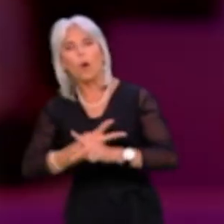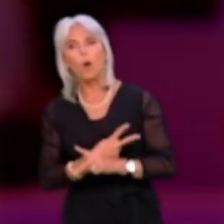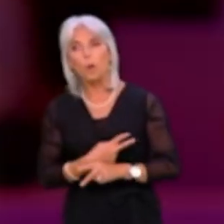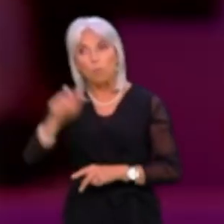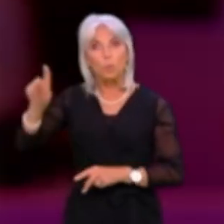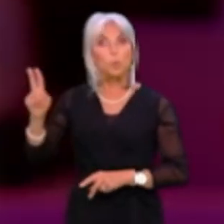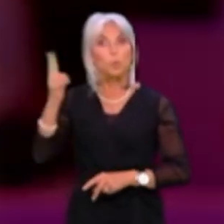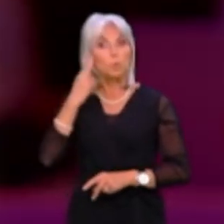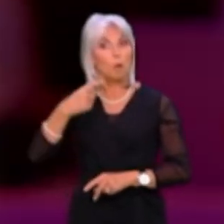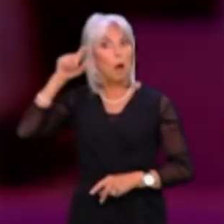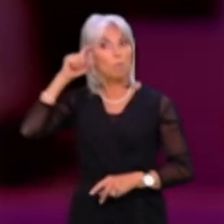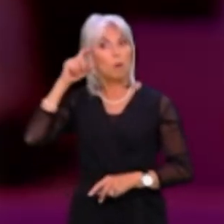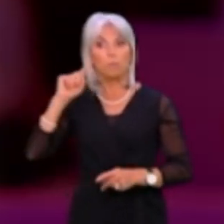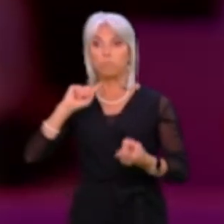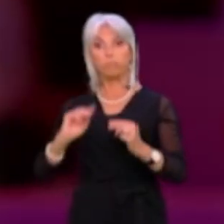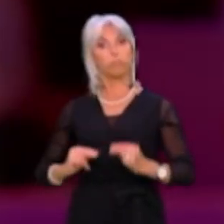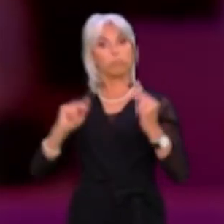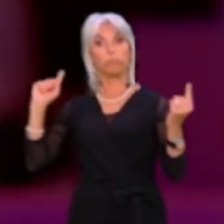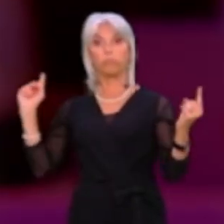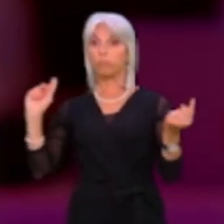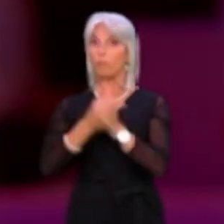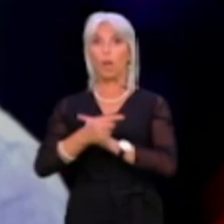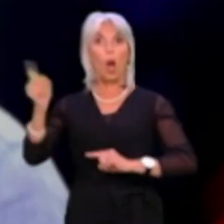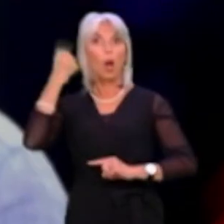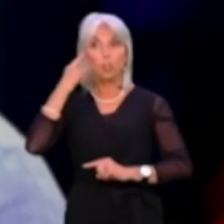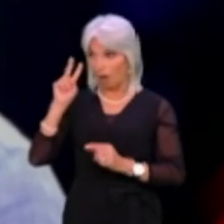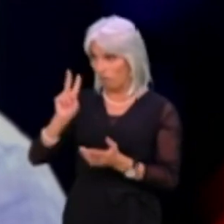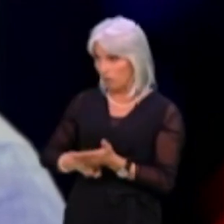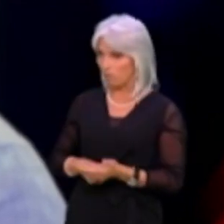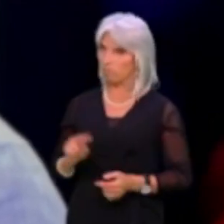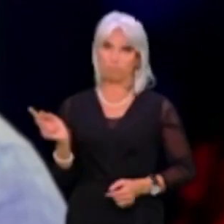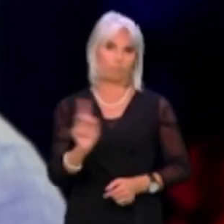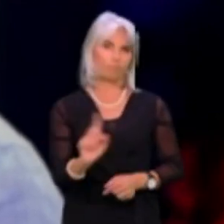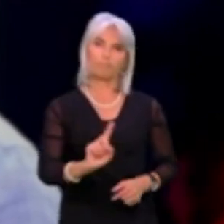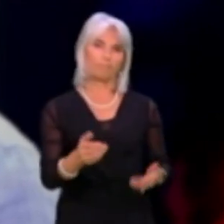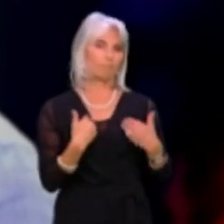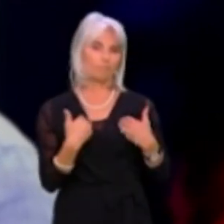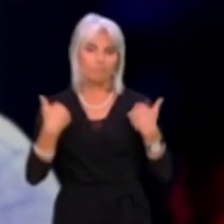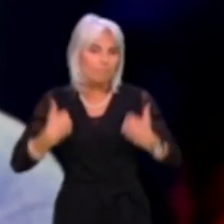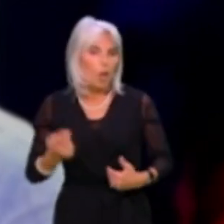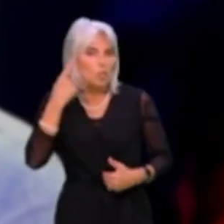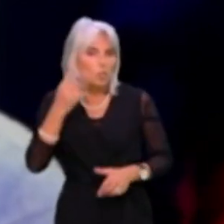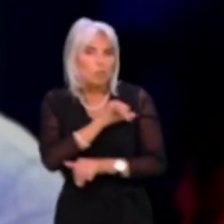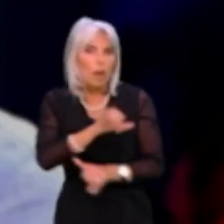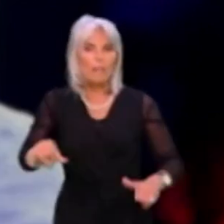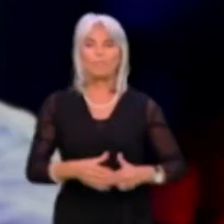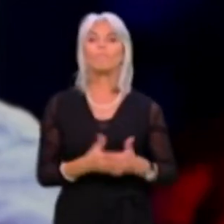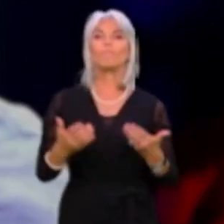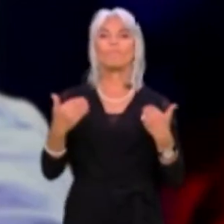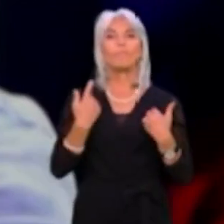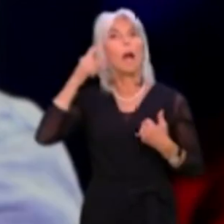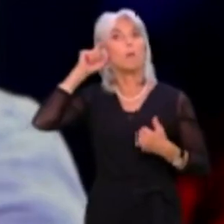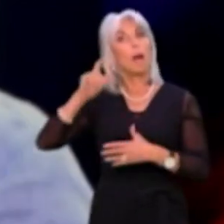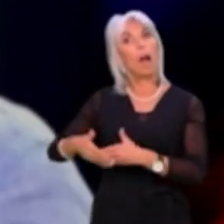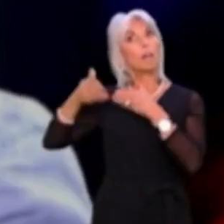et qu'on est appareillé, on devient entendant. C'est vrai, ça? Non, pas du tout. C'est sûr que les appareils m'aident